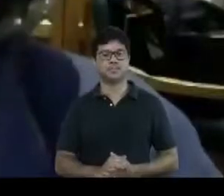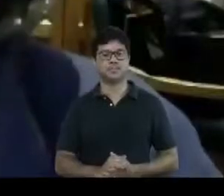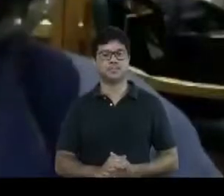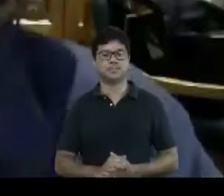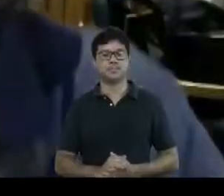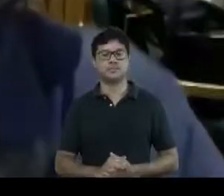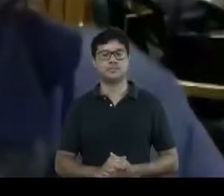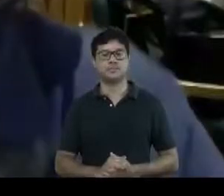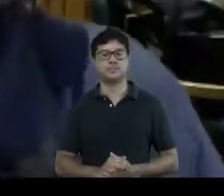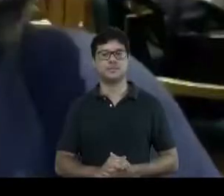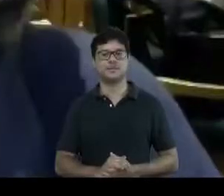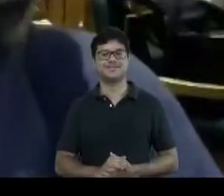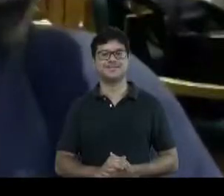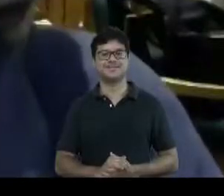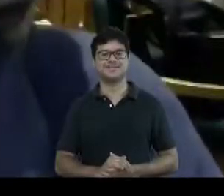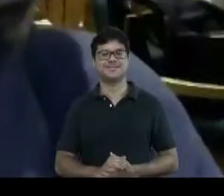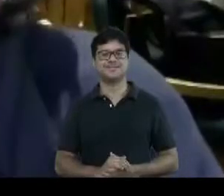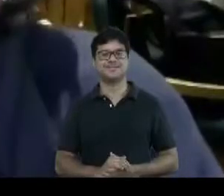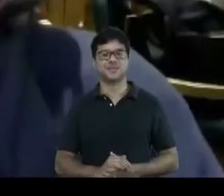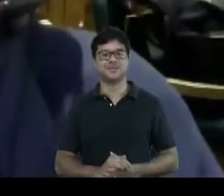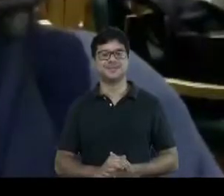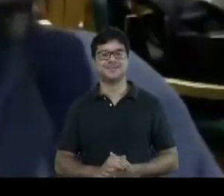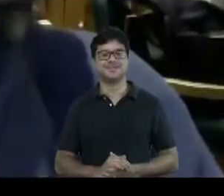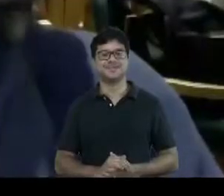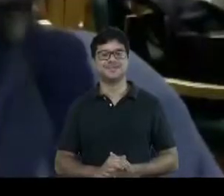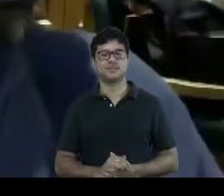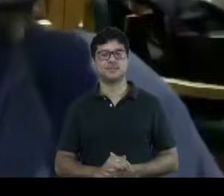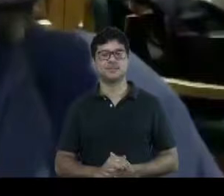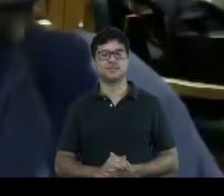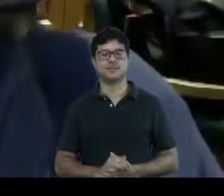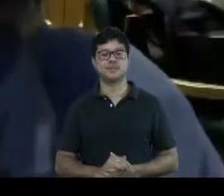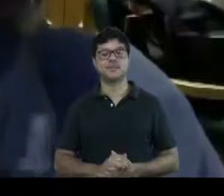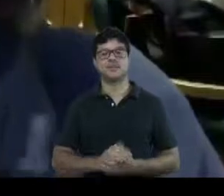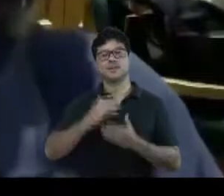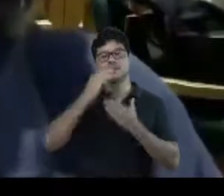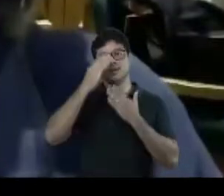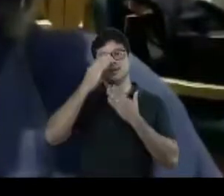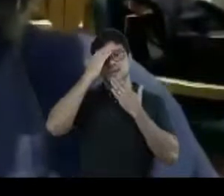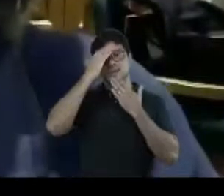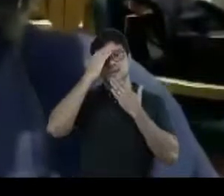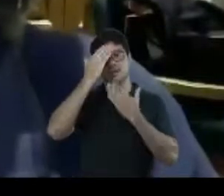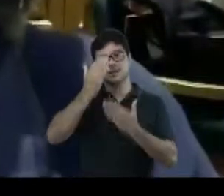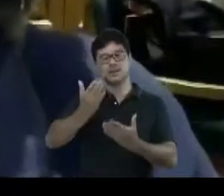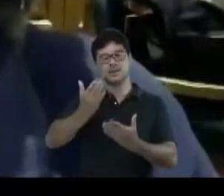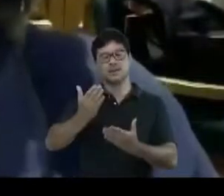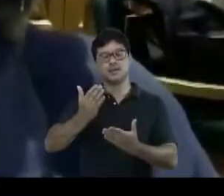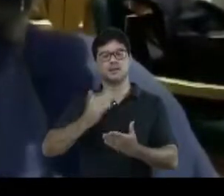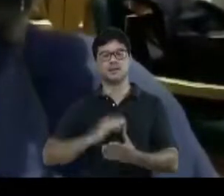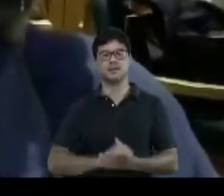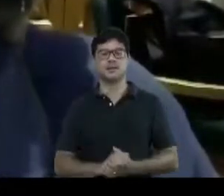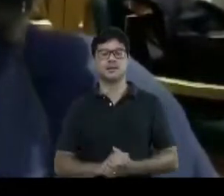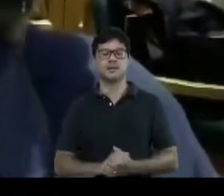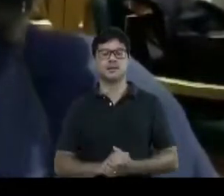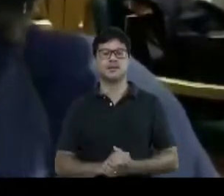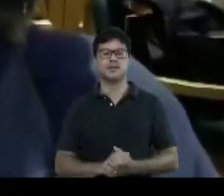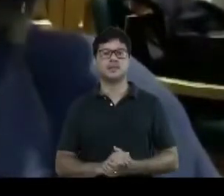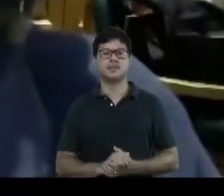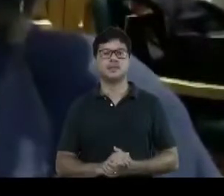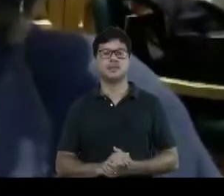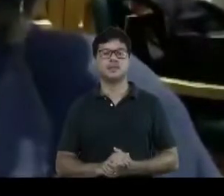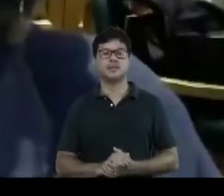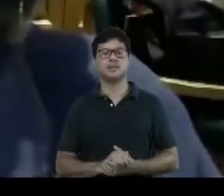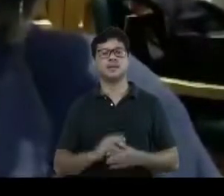So, herzlichen Dank für die freundliche Einladung und ich hoffe, Sie sehen jetzt alle meine